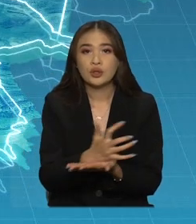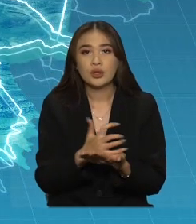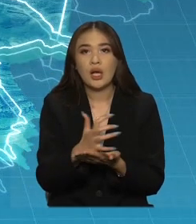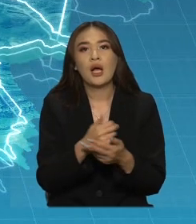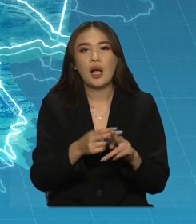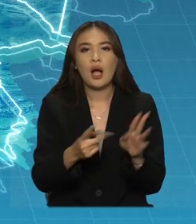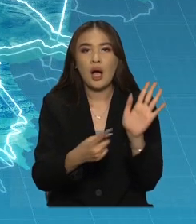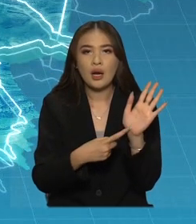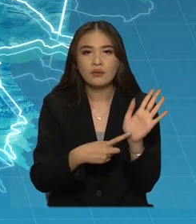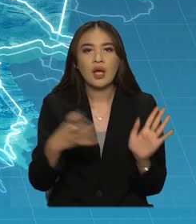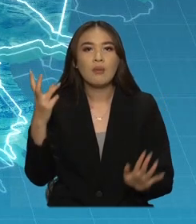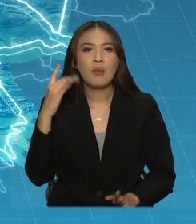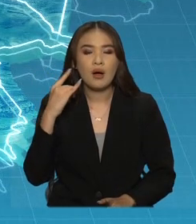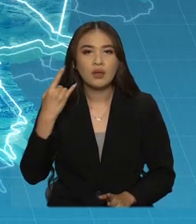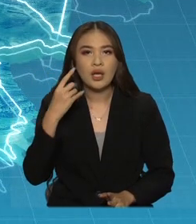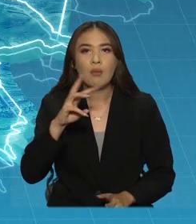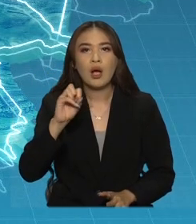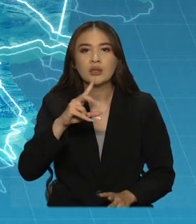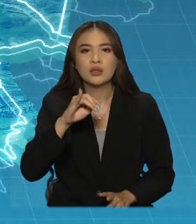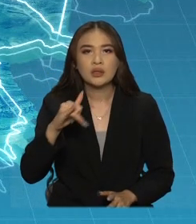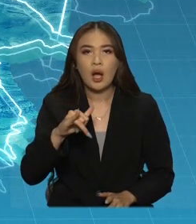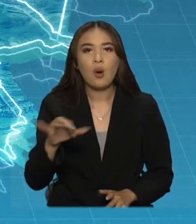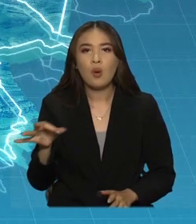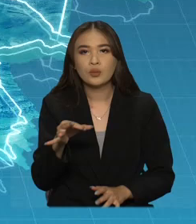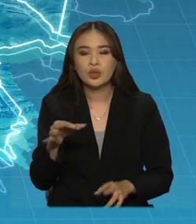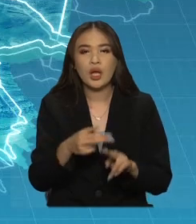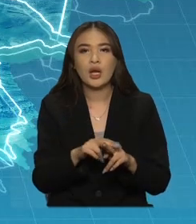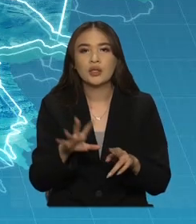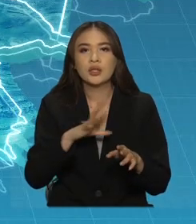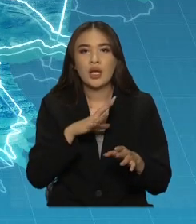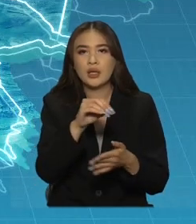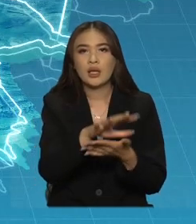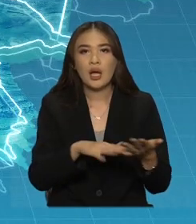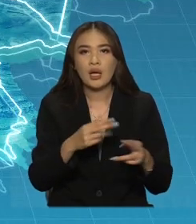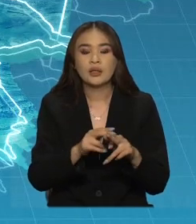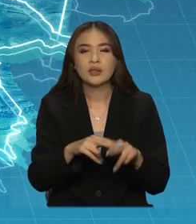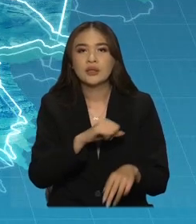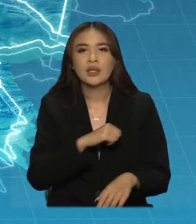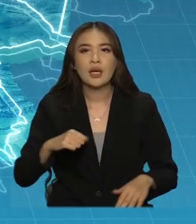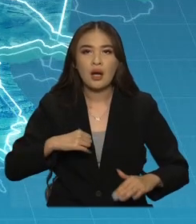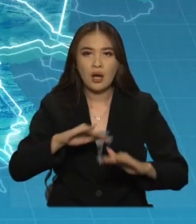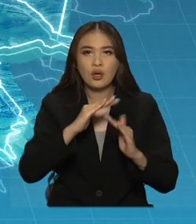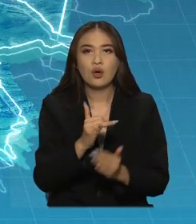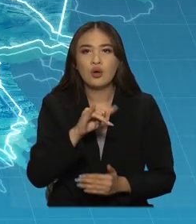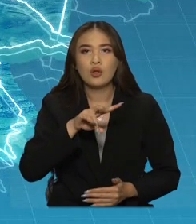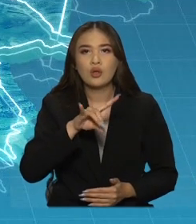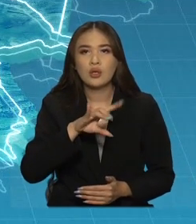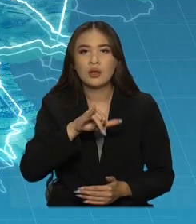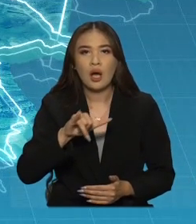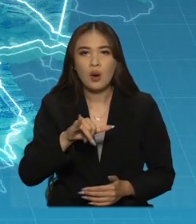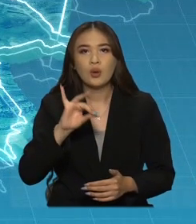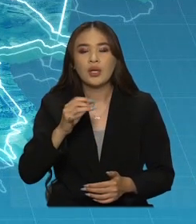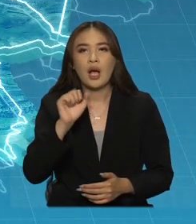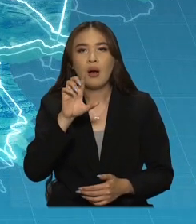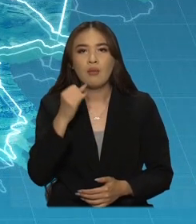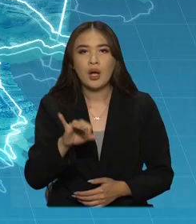тізімін Қарағанды, Павлодар, Маңғыстау облыстары жалғайды. Ал ел қазынасына ең аз үлес қосқан Ұлытау мен Абай